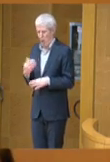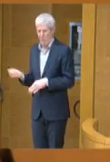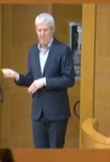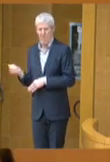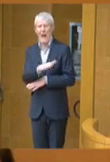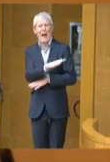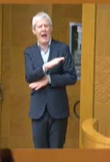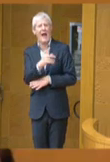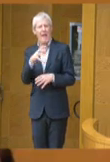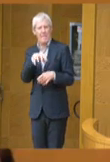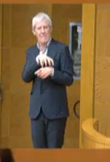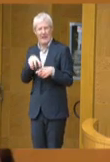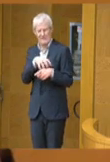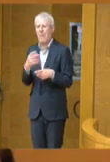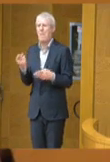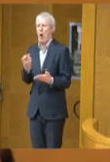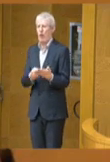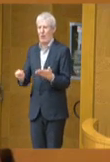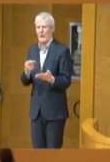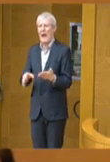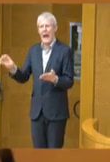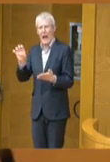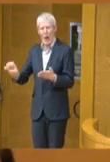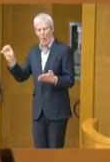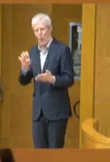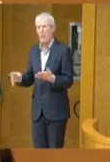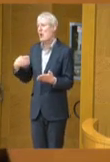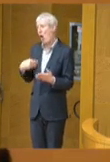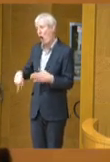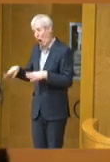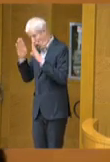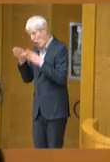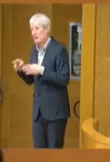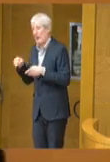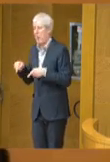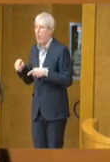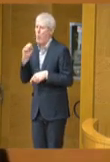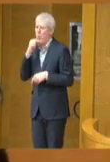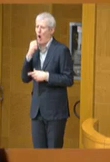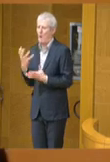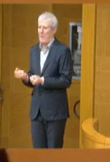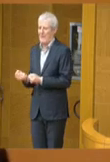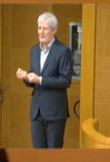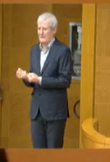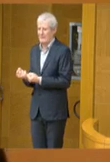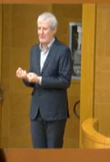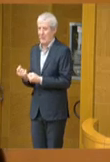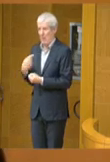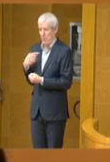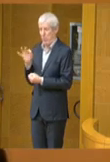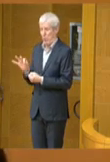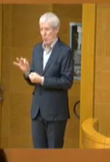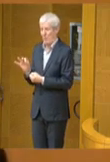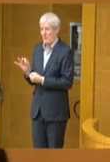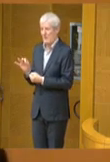serie di progetti europei che noi consideriamo buone prassi da questo punto di vista. Io naturalmente sono diversi,